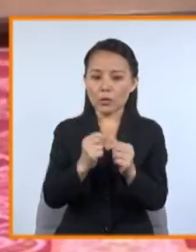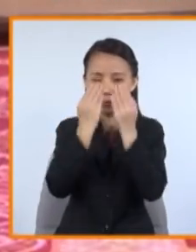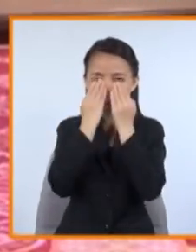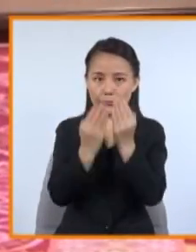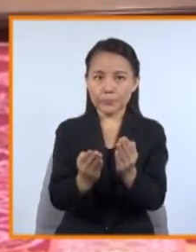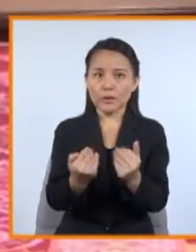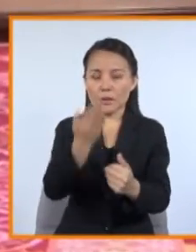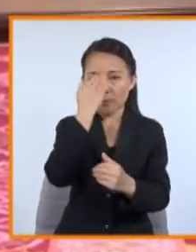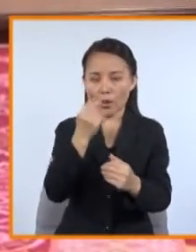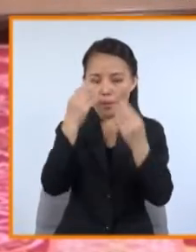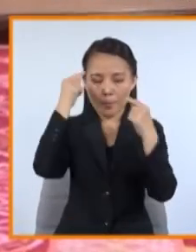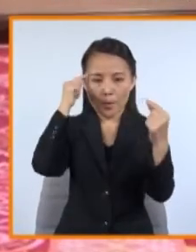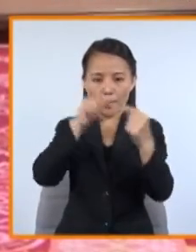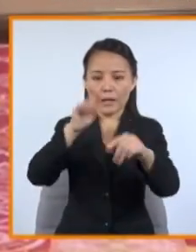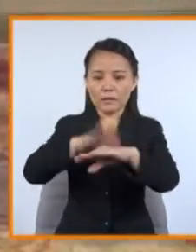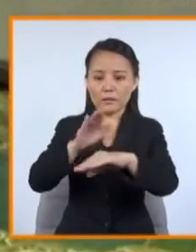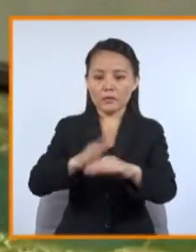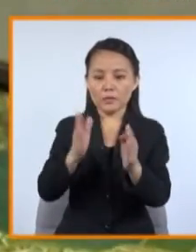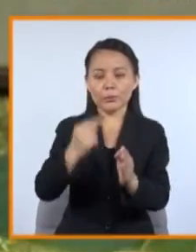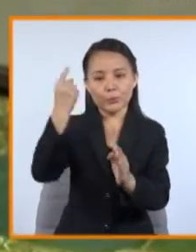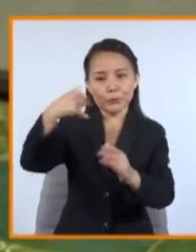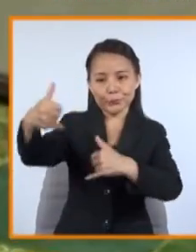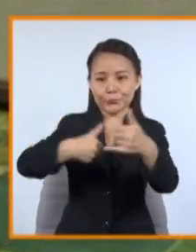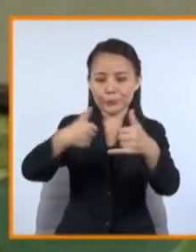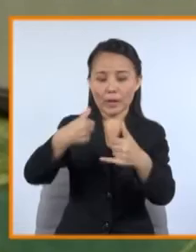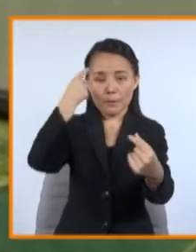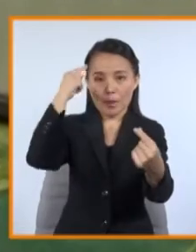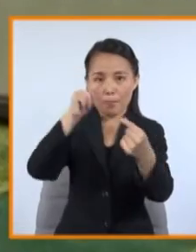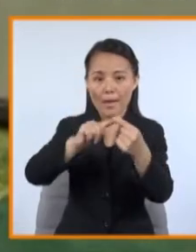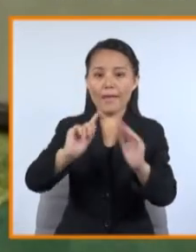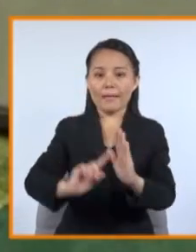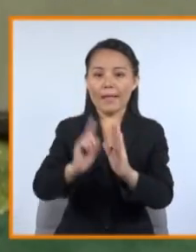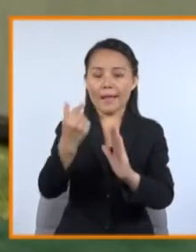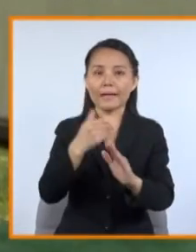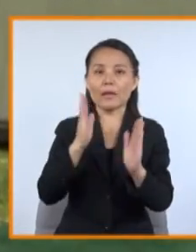หวังดึงดูดนักท่องเที่ยวให้เพิ่มขึ้นโดยเป้าหมายแรกคือชาวมาเลเ